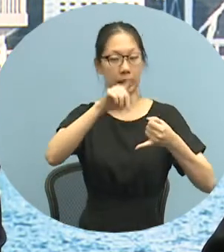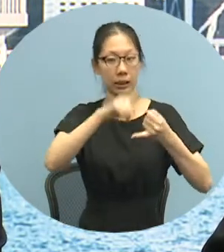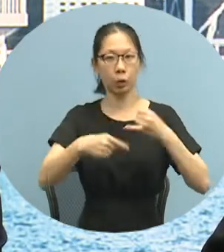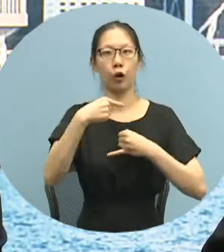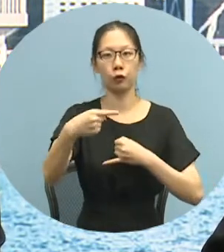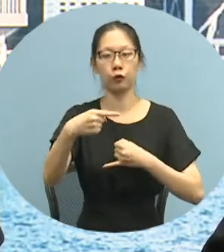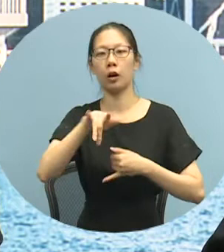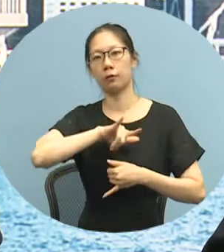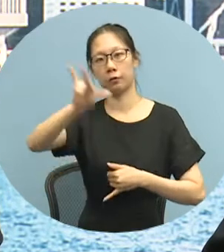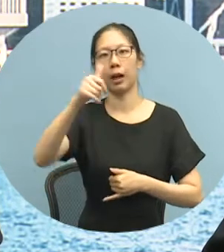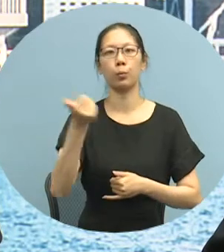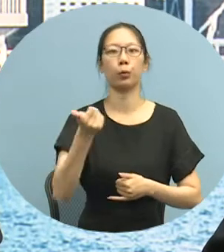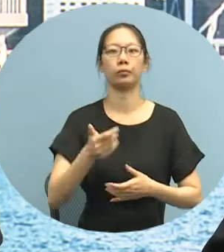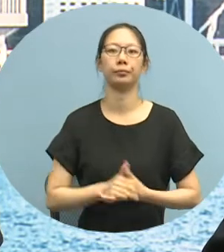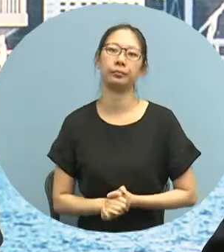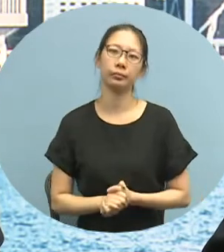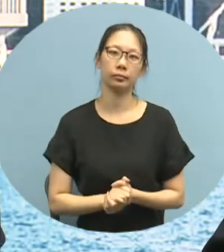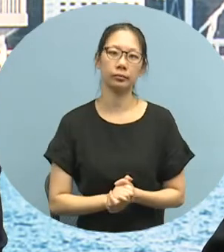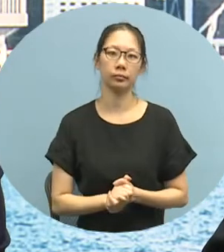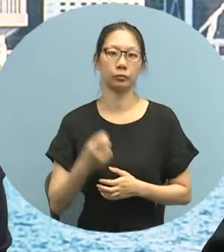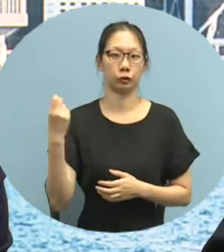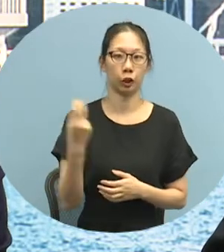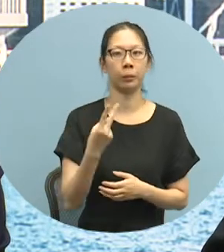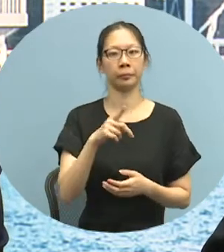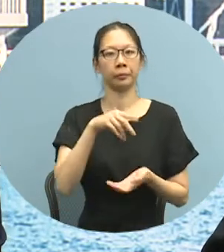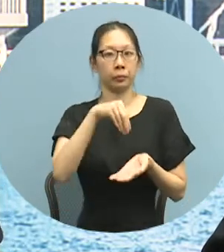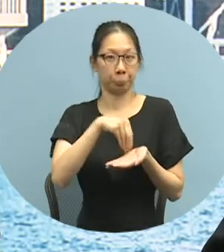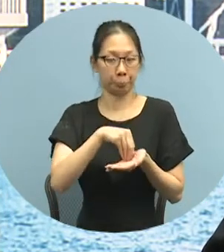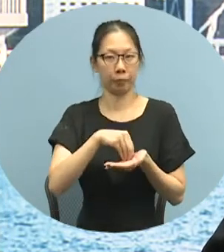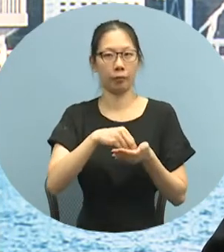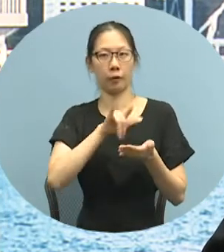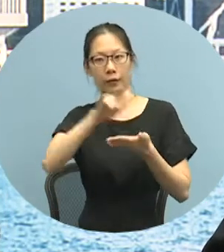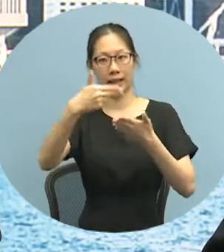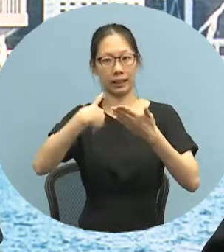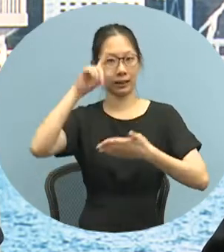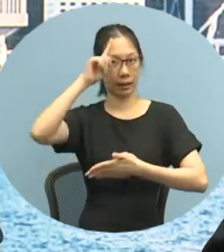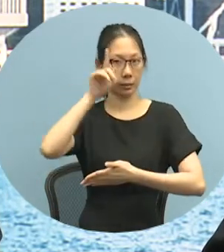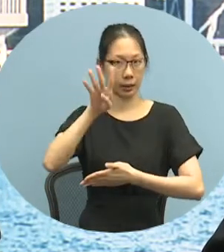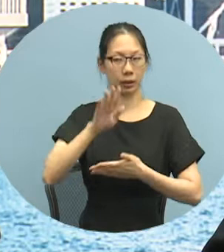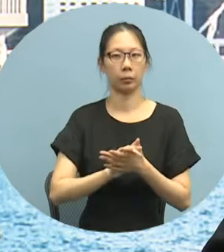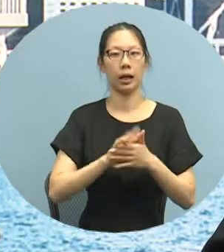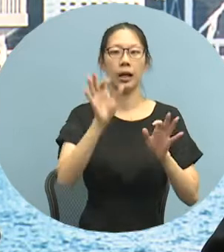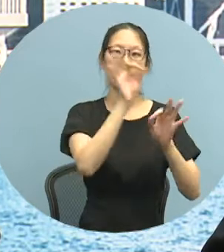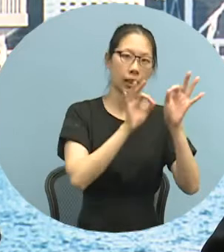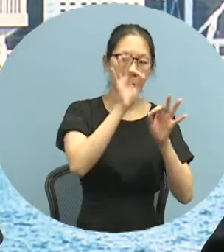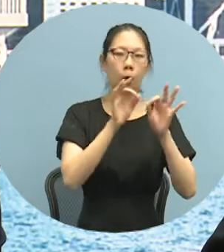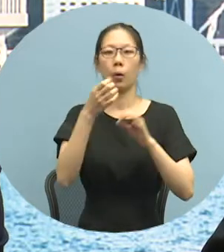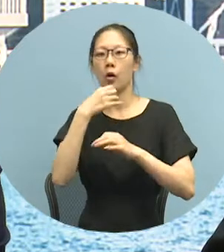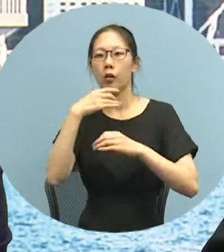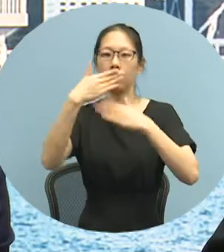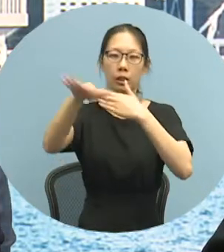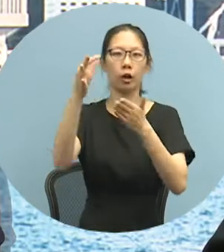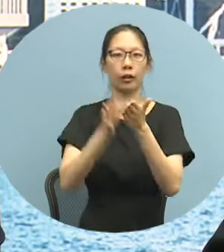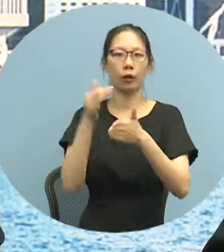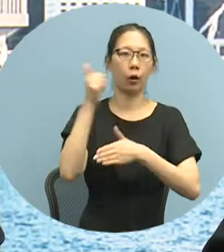果，先至能夠進行嘅。而且咧，佢哋都要確認咧，就喺出發前咧14日裏面咧，係冇到過新加坡或者香港以